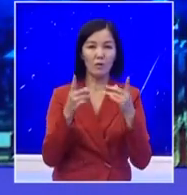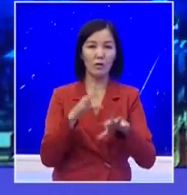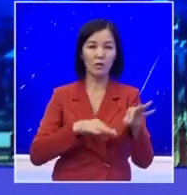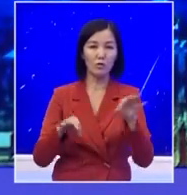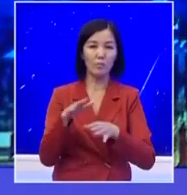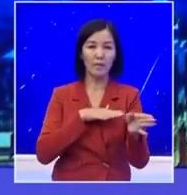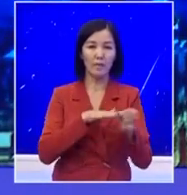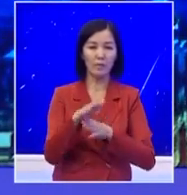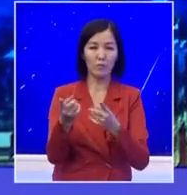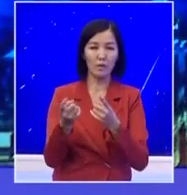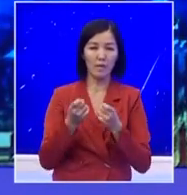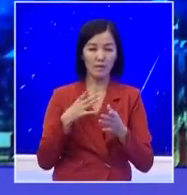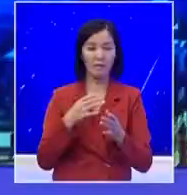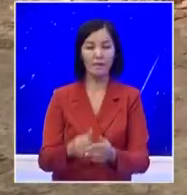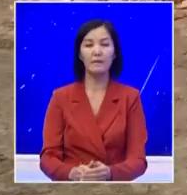іске асыруға тартылды.